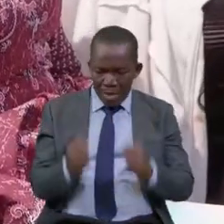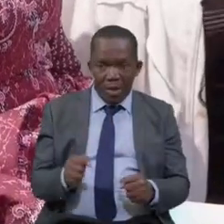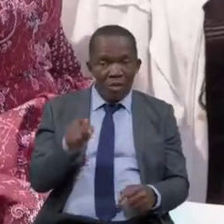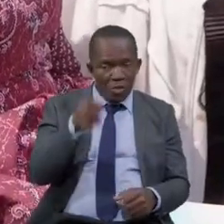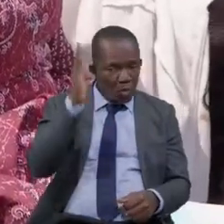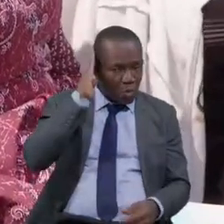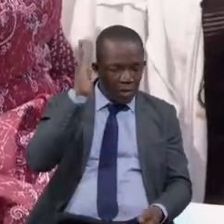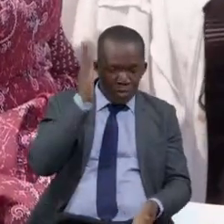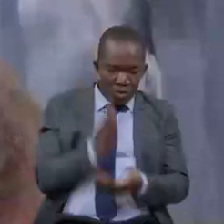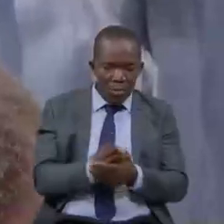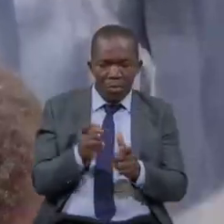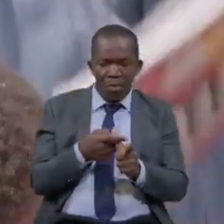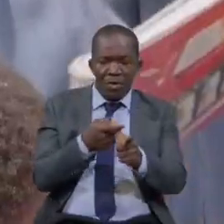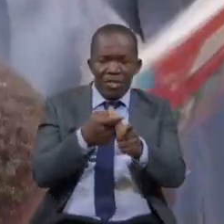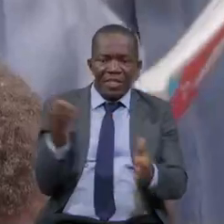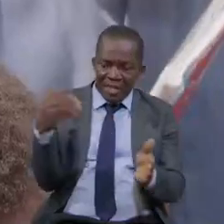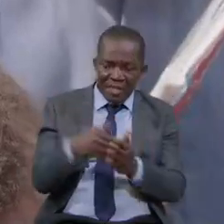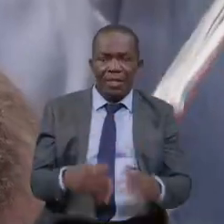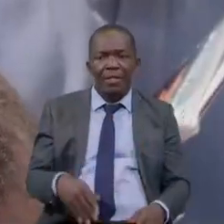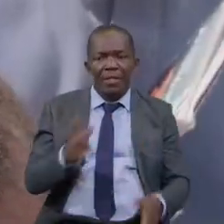Tu n'auras plus peur.